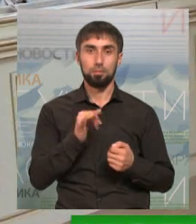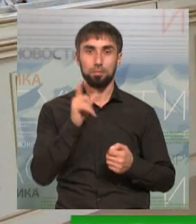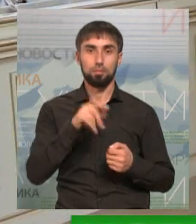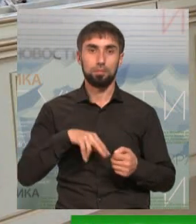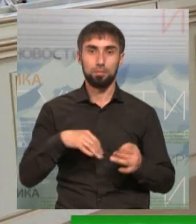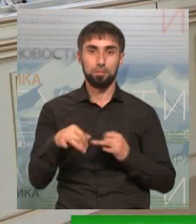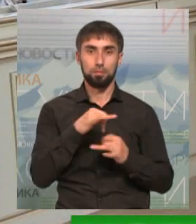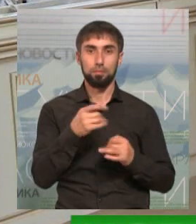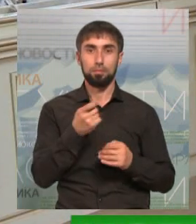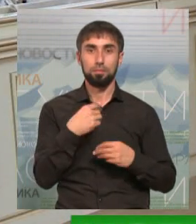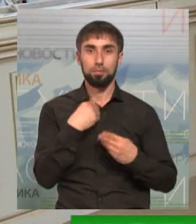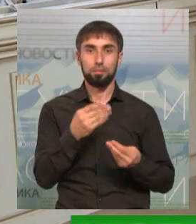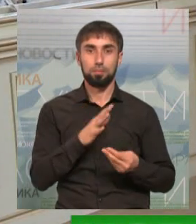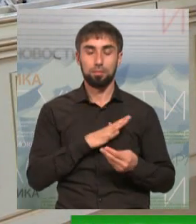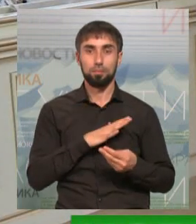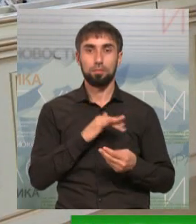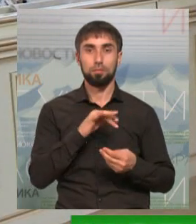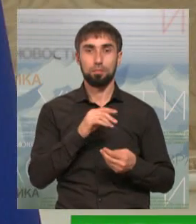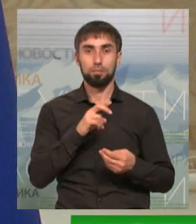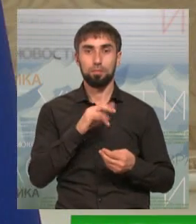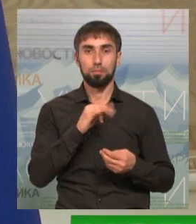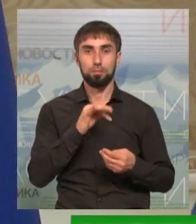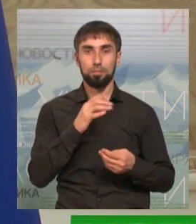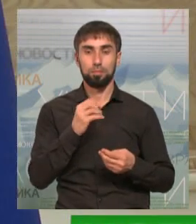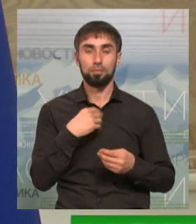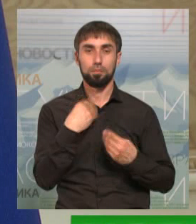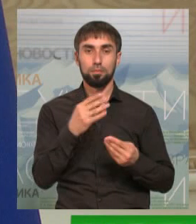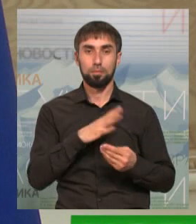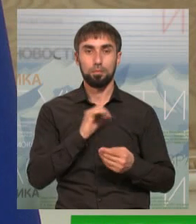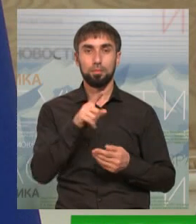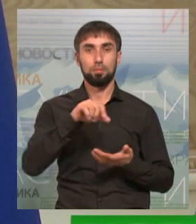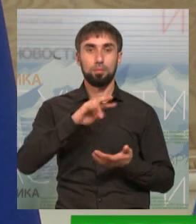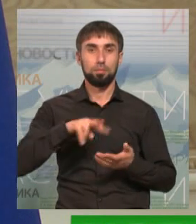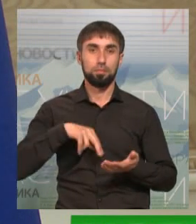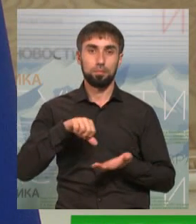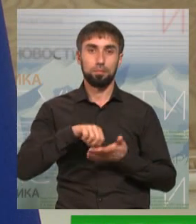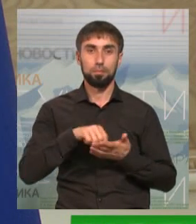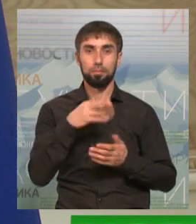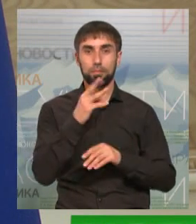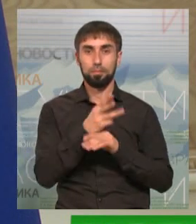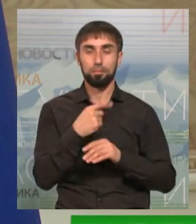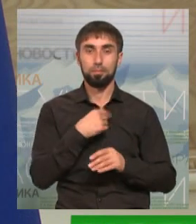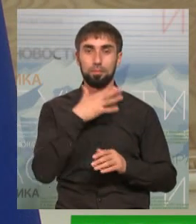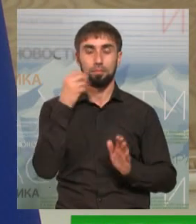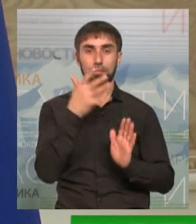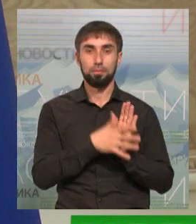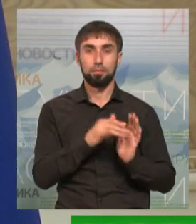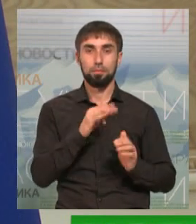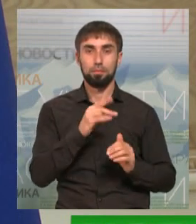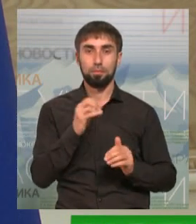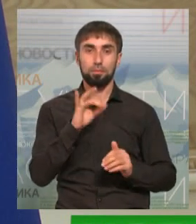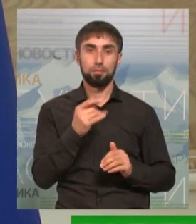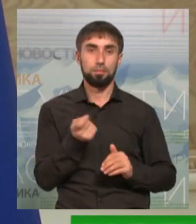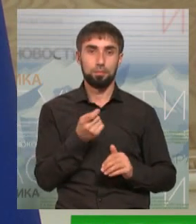горе-директорами. Семена дали, удобрения дали, а выступает по телевизору и говорит, я много потратил на удобрения и на